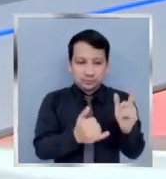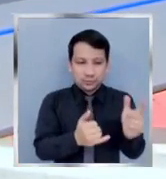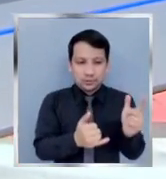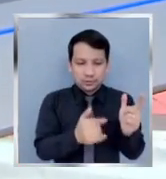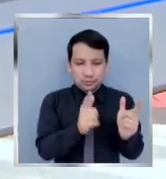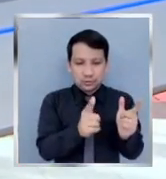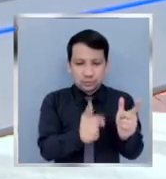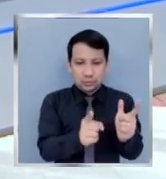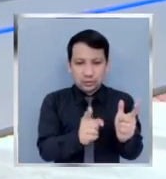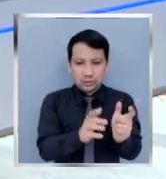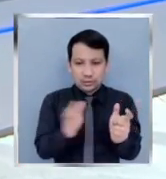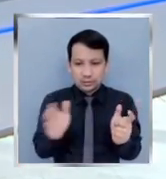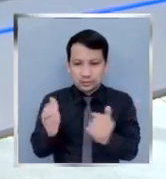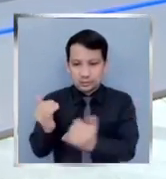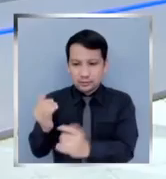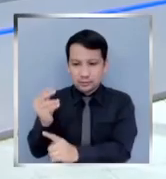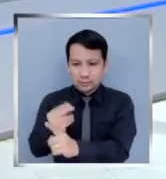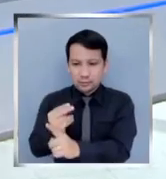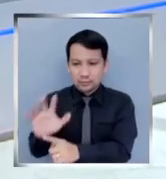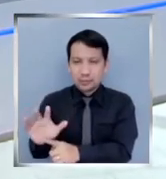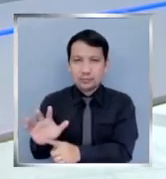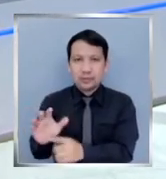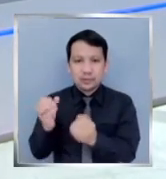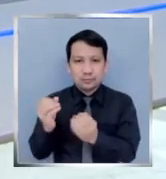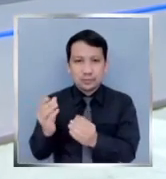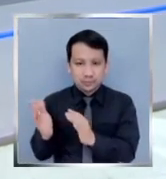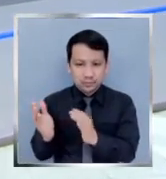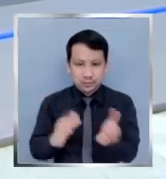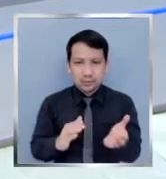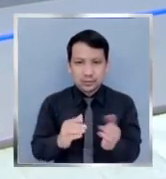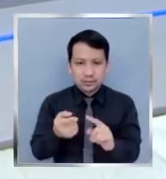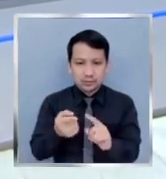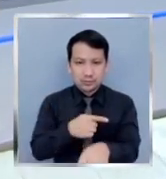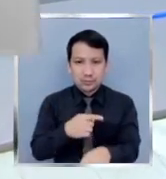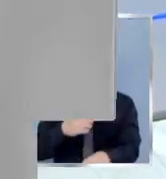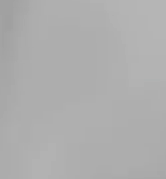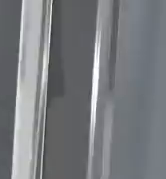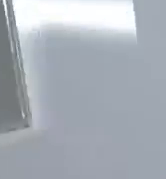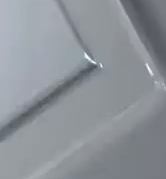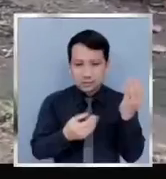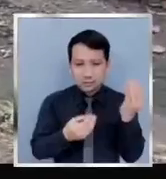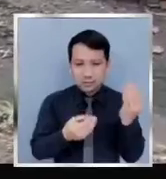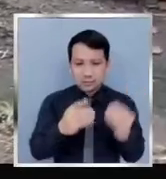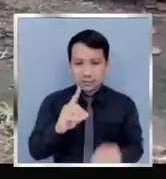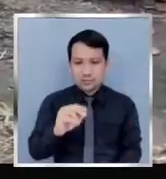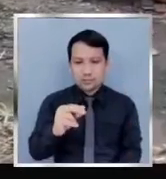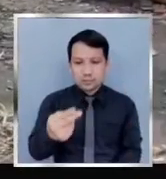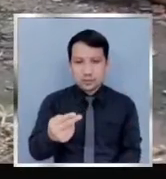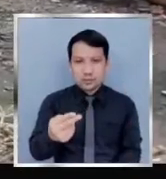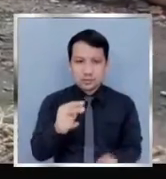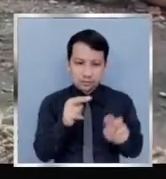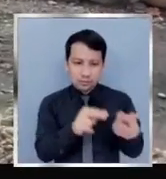rin ang namatay ayon po yan sa Department of Health. At nakatutok si Leigh Alves.